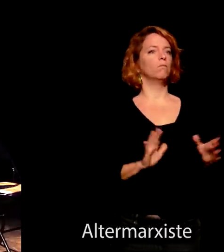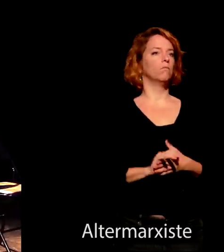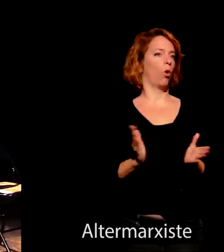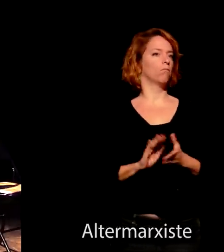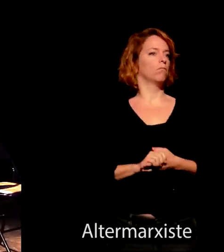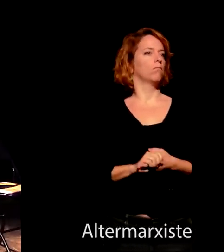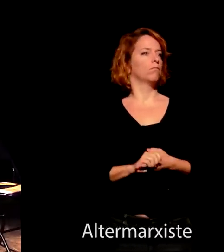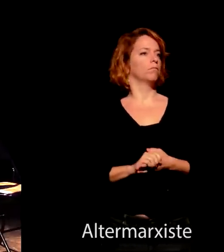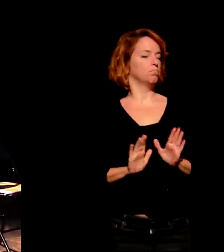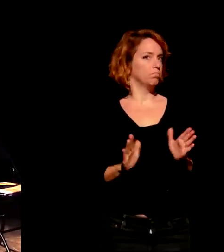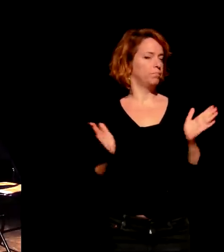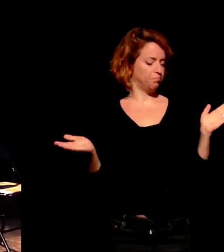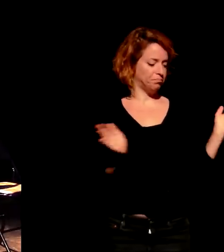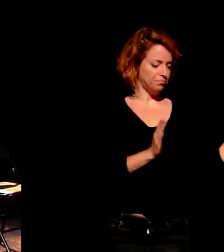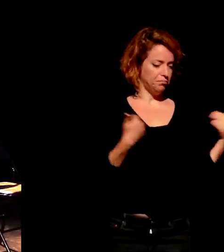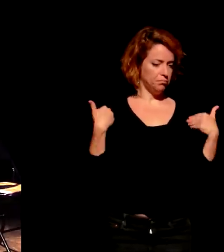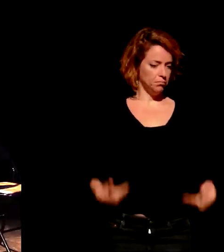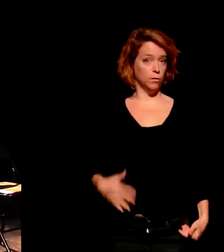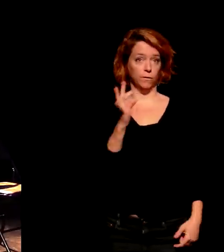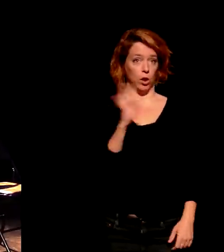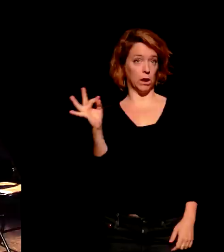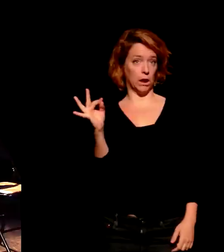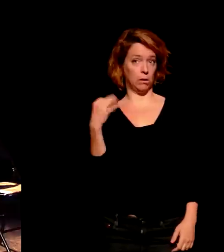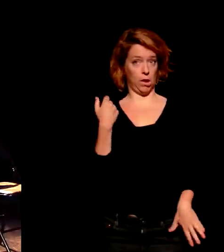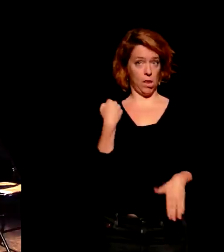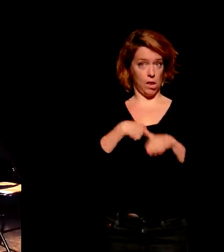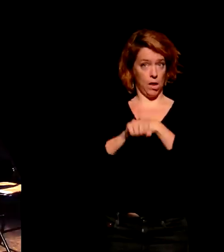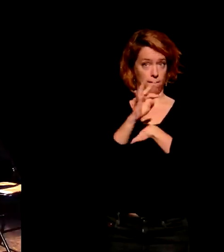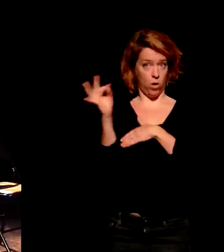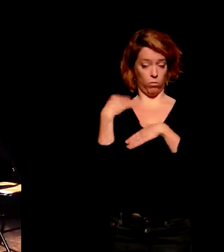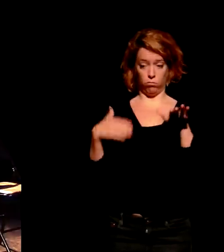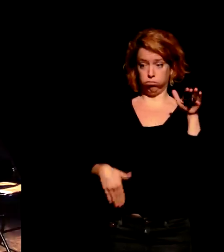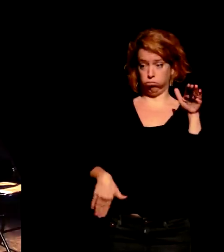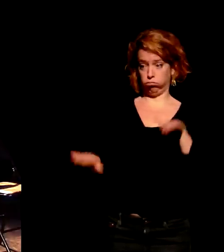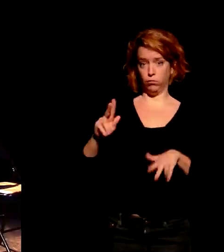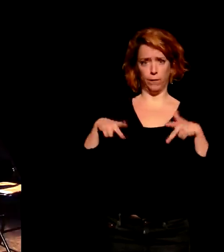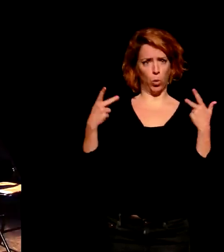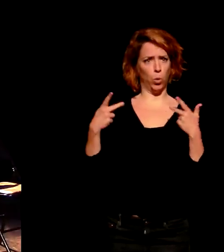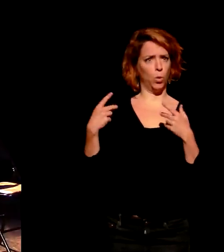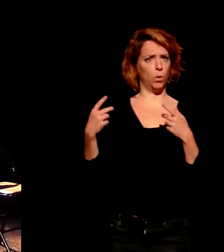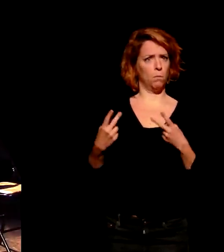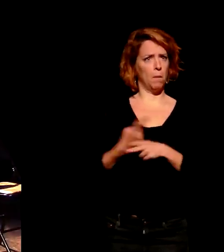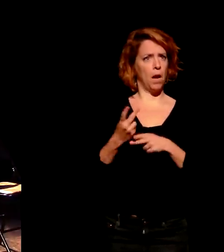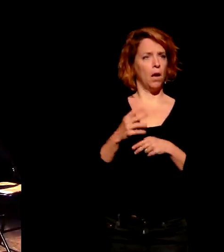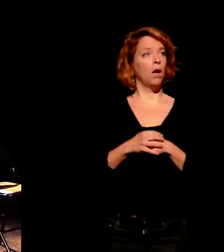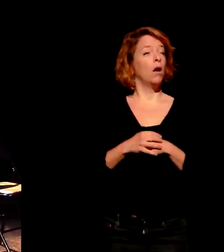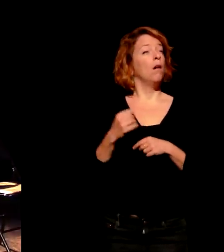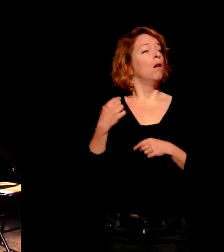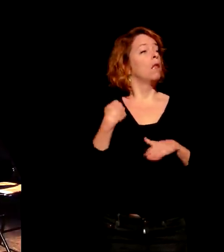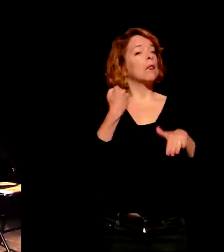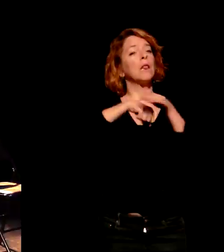Je suis français. Je suis né en France. Puis j'y ai passé une bonne partie de ma vie. Je sais pas, quand j'étais gamin, moi je suis né dans les